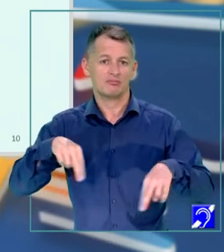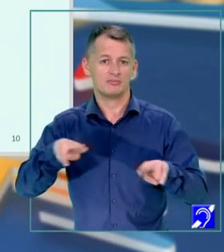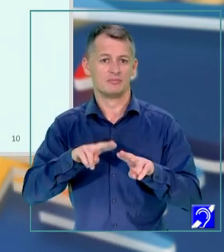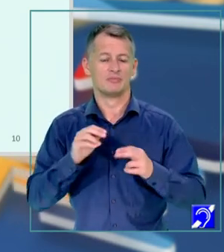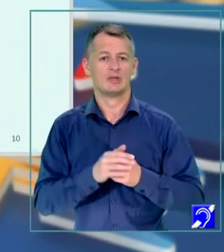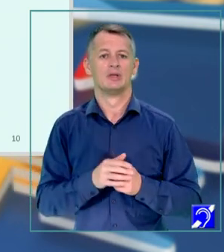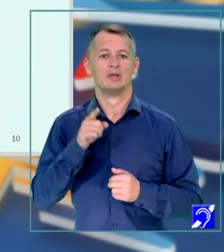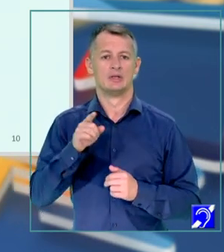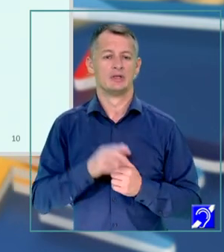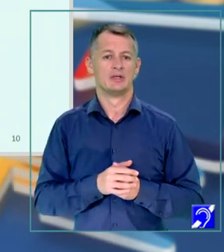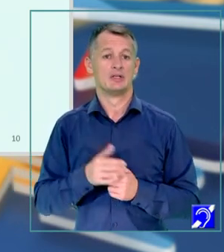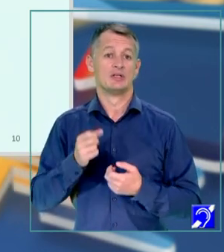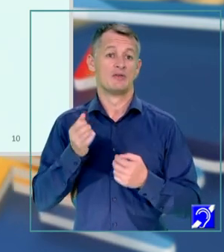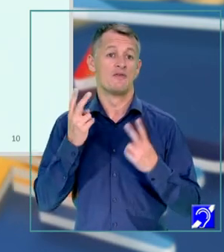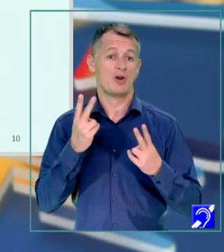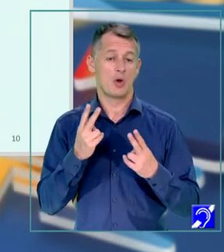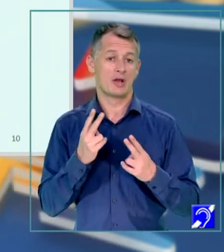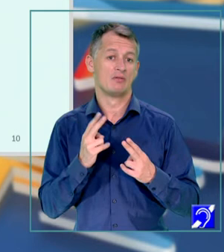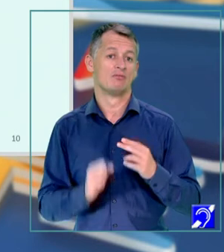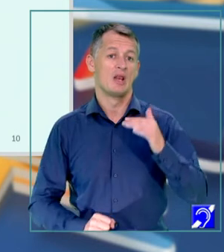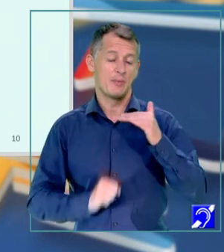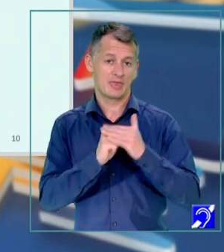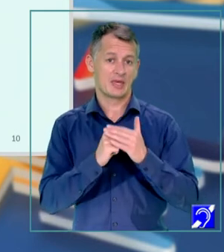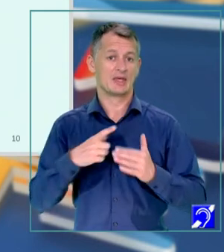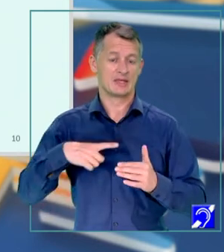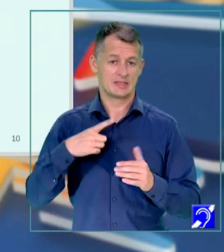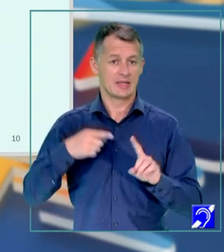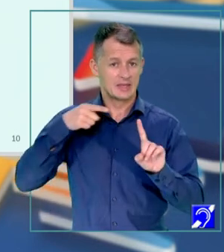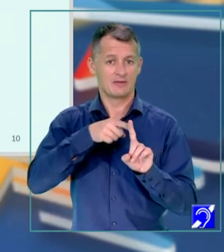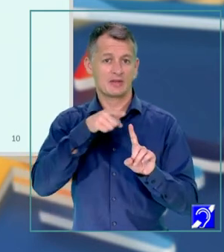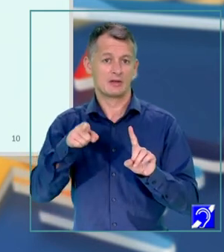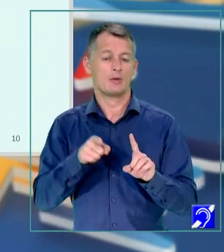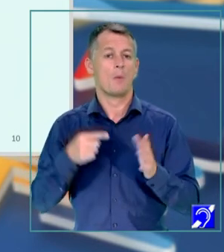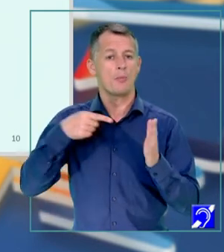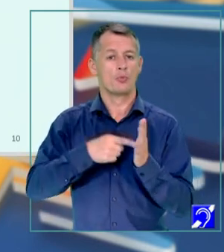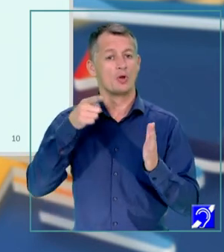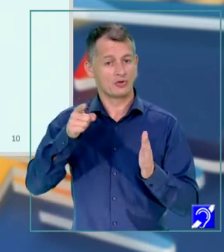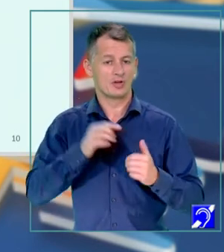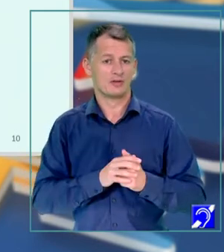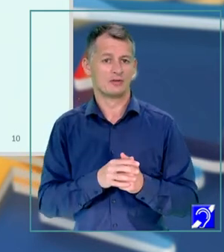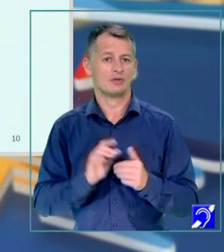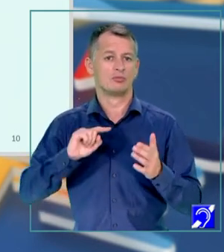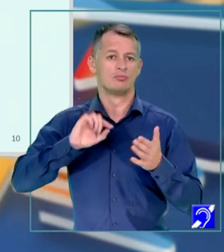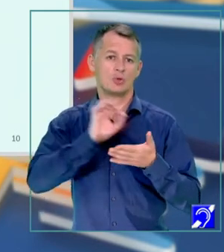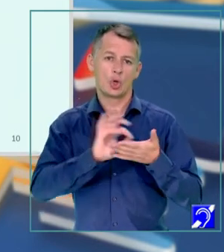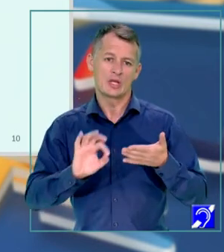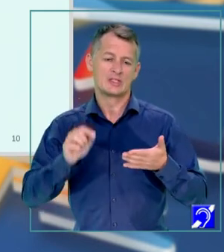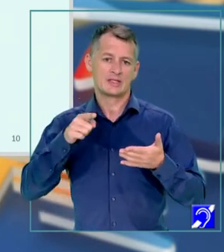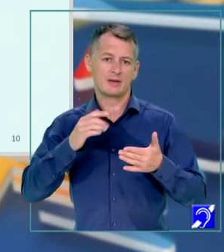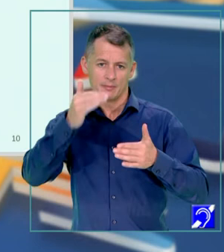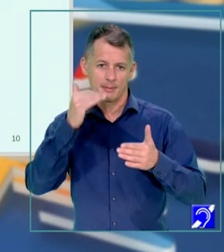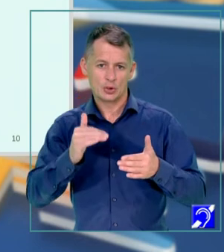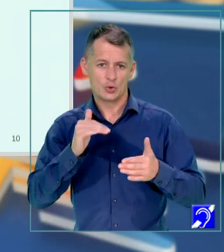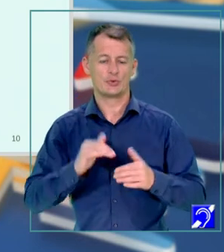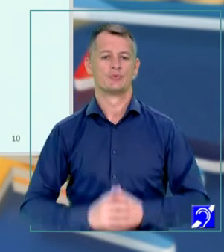zero iar valoarea limitei este derivată funcției în punctul dat notația este cel de mai jos